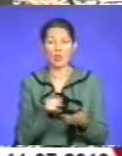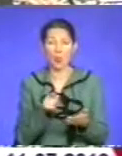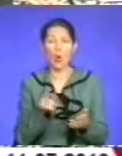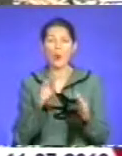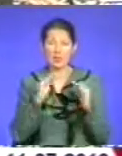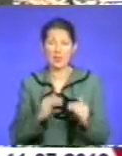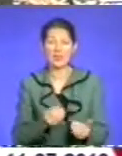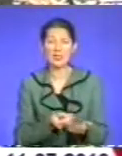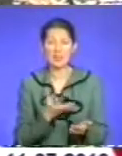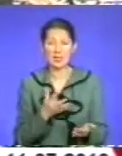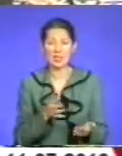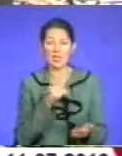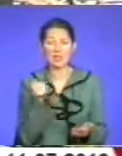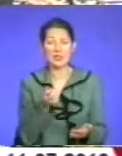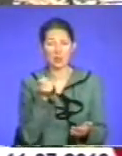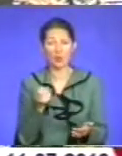Цінова ситуація на ринку зерна,